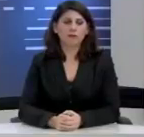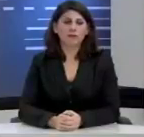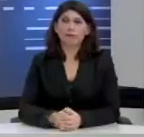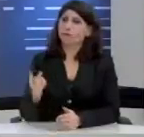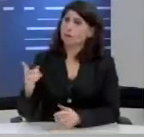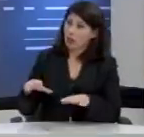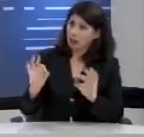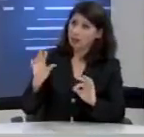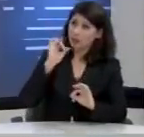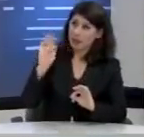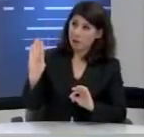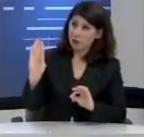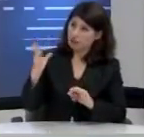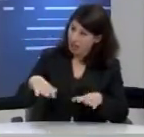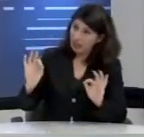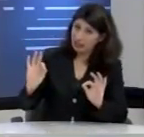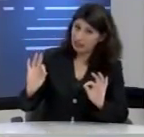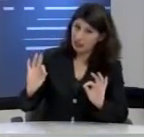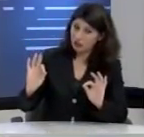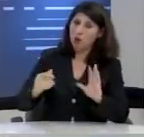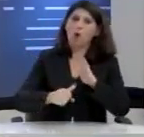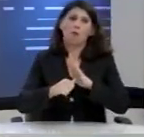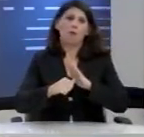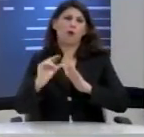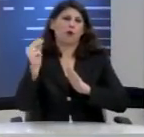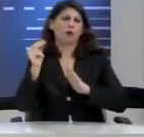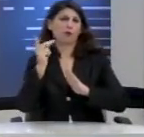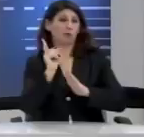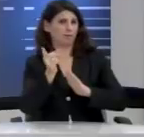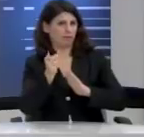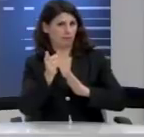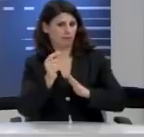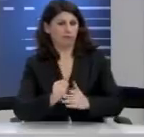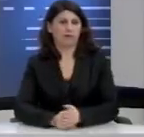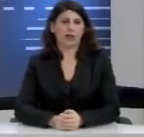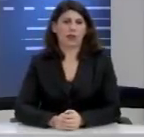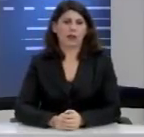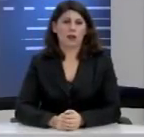Αρχίσαμε τη ρεαβούλτευση. Σας παρακαλώ. Ήσυχα. Ήσυχα.